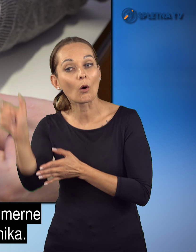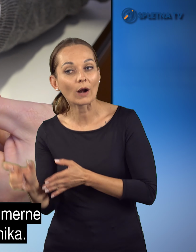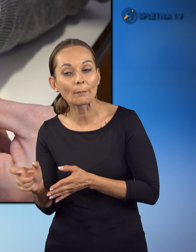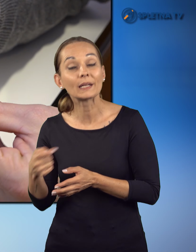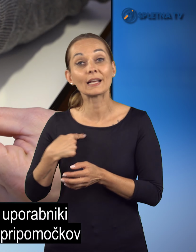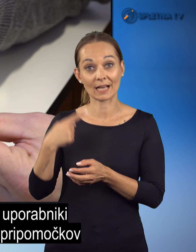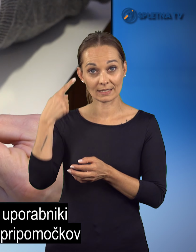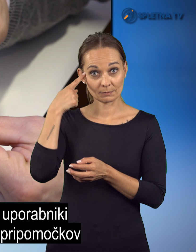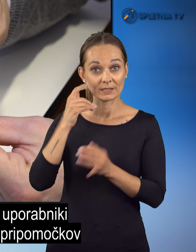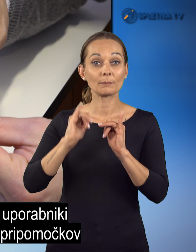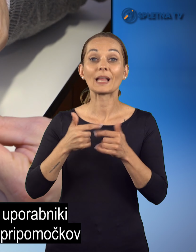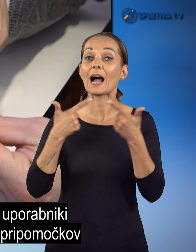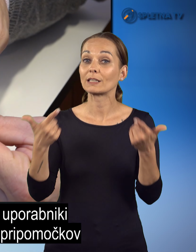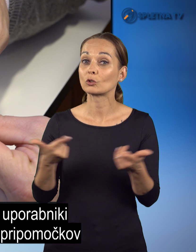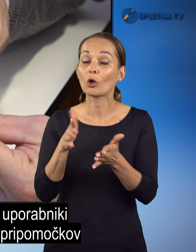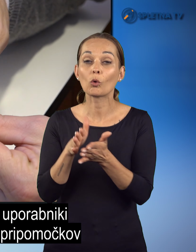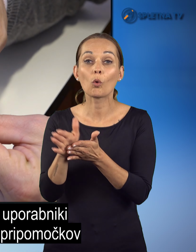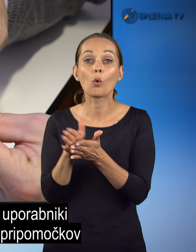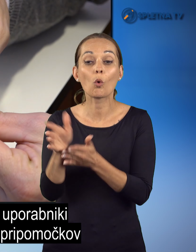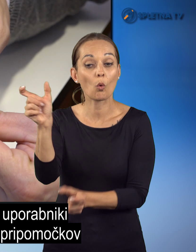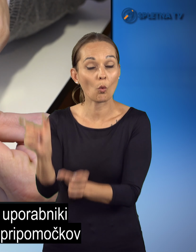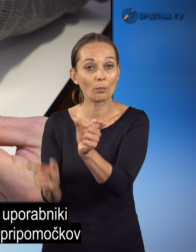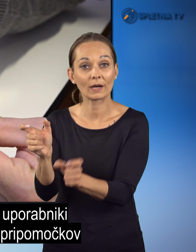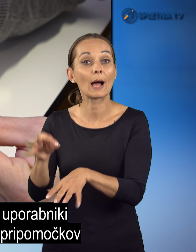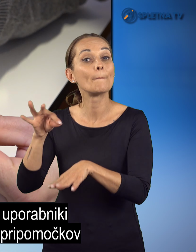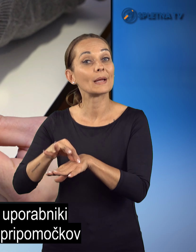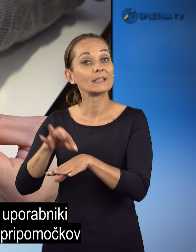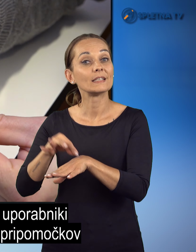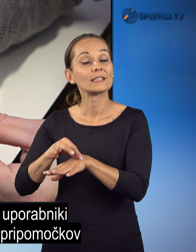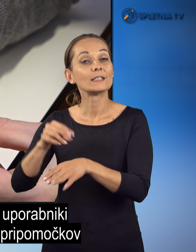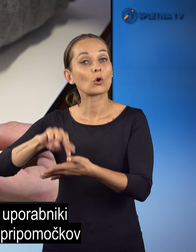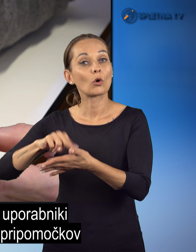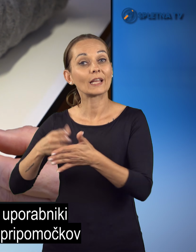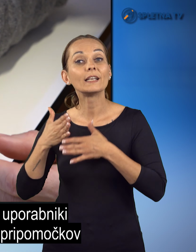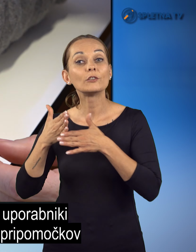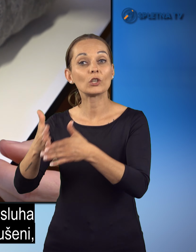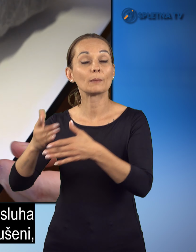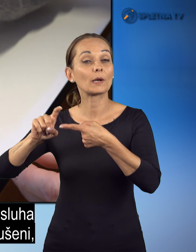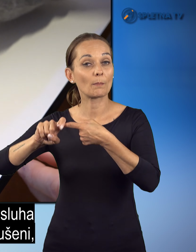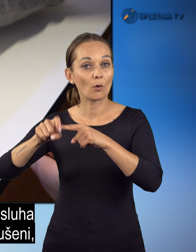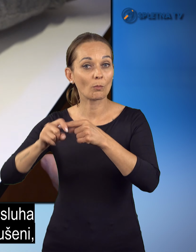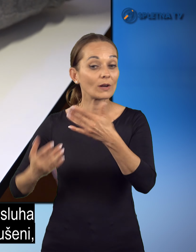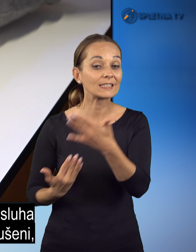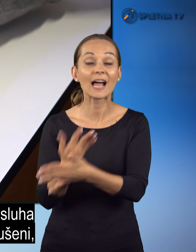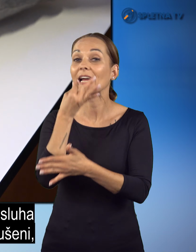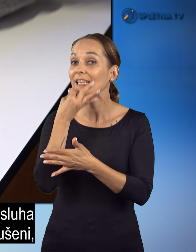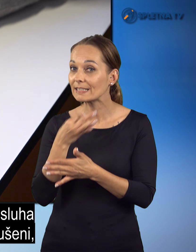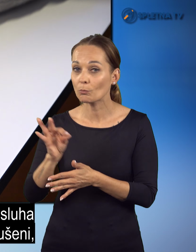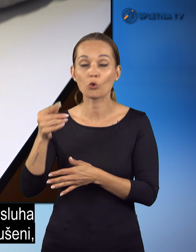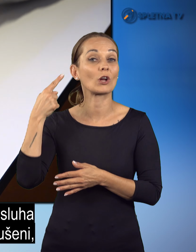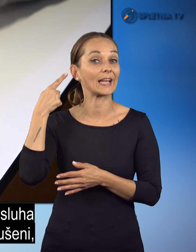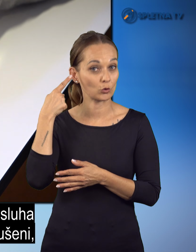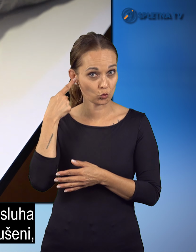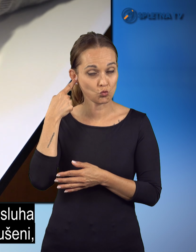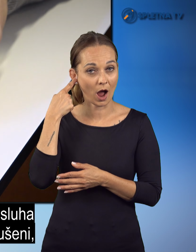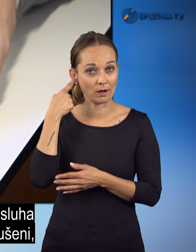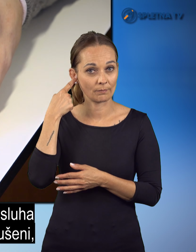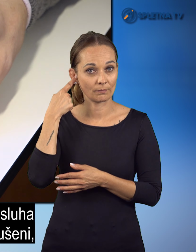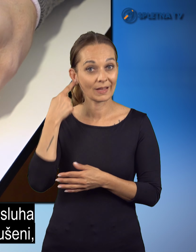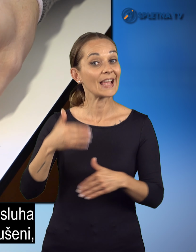uporabnika. Mislim, da so lahko uporabniki medicinsko-tehničnih pripomočkov za izboljšanje